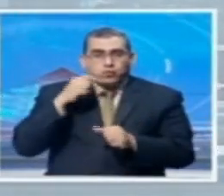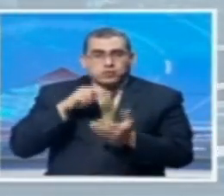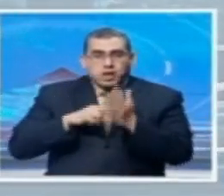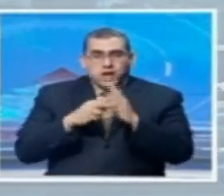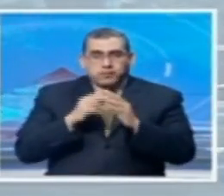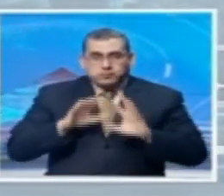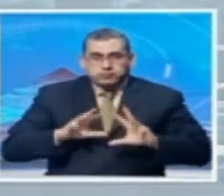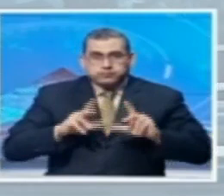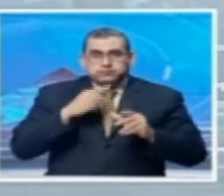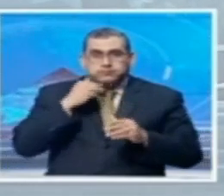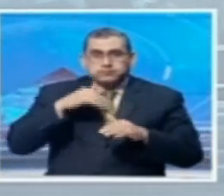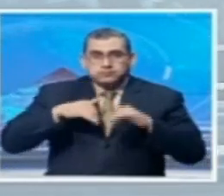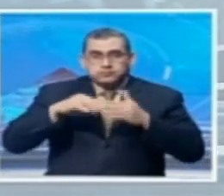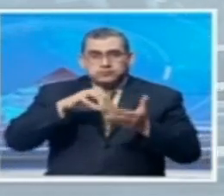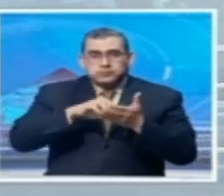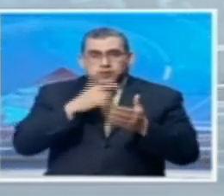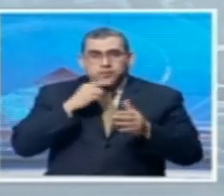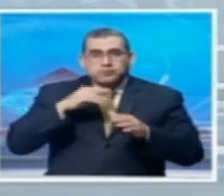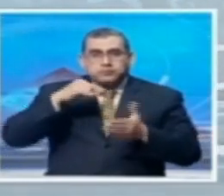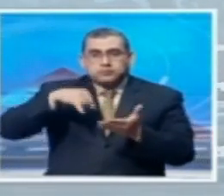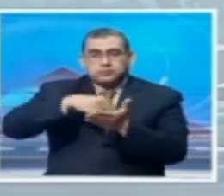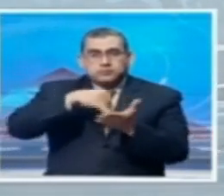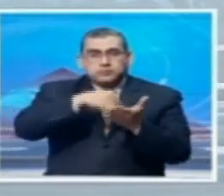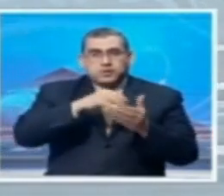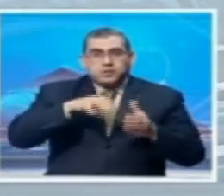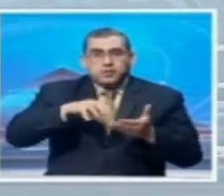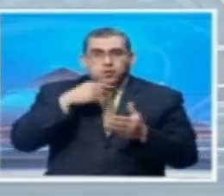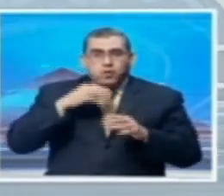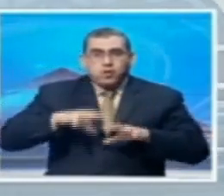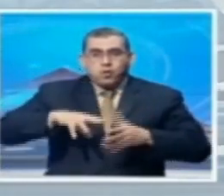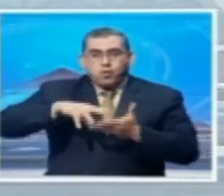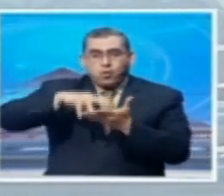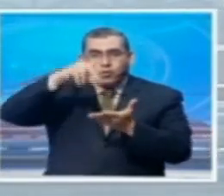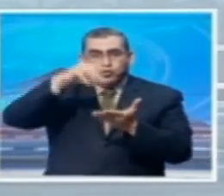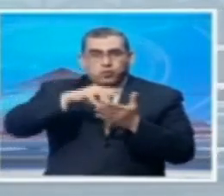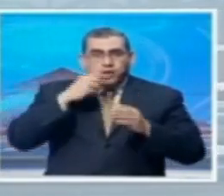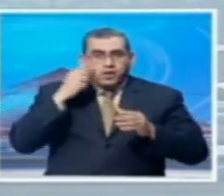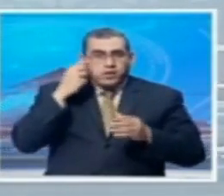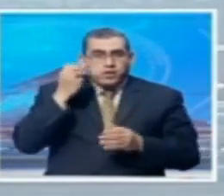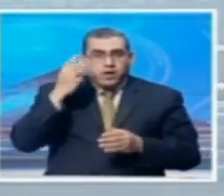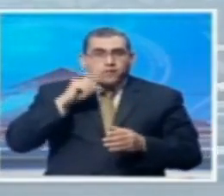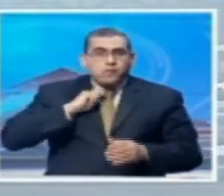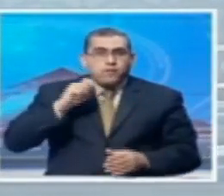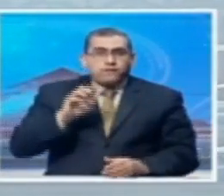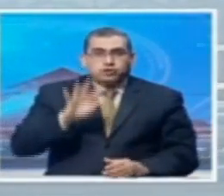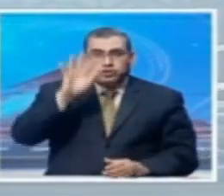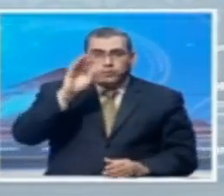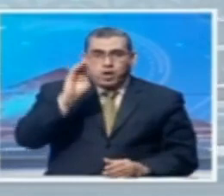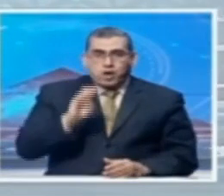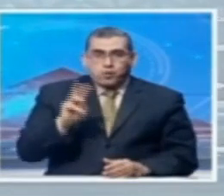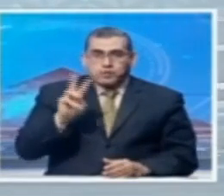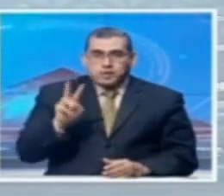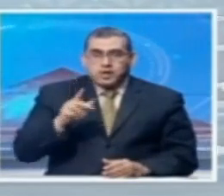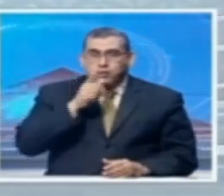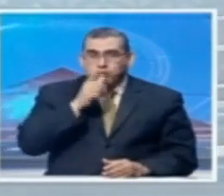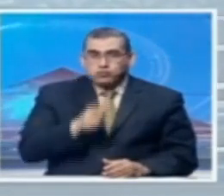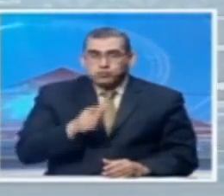في تطوير البنية التحتية لمواقع الهيئة العامة لقصور الثقافة بمحافظتي شمال وجنوب سيناء.